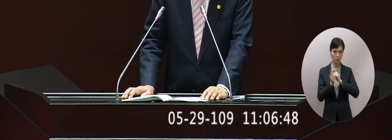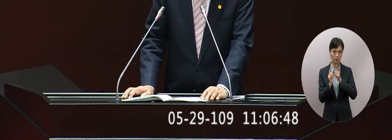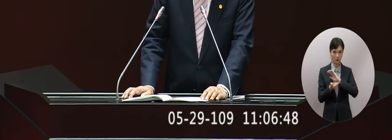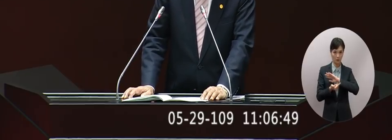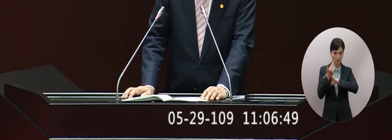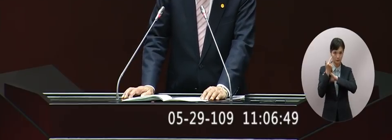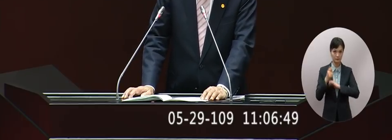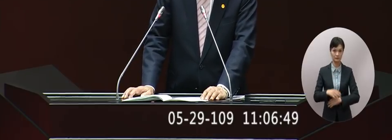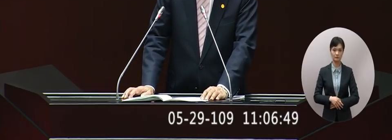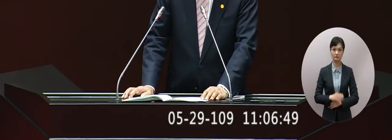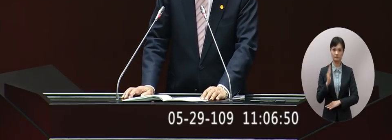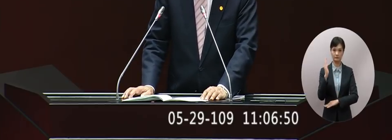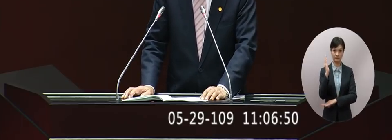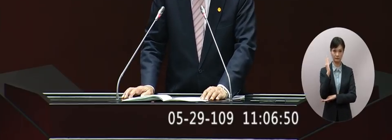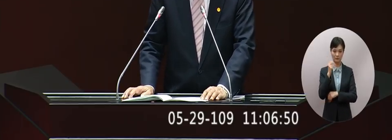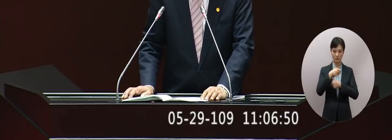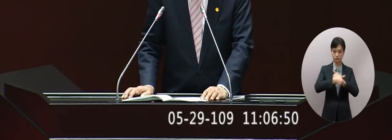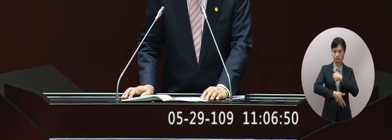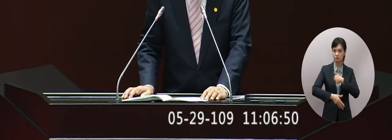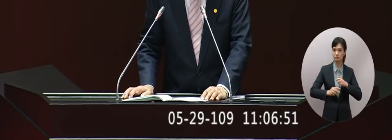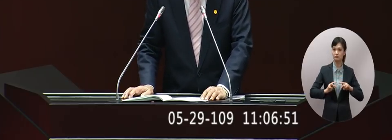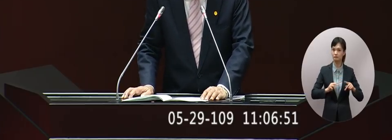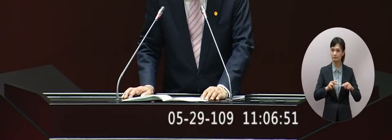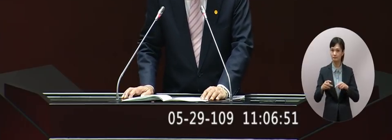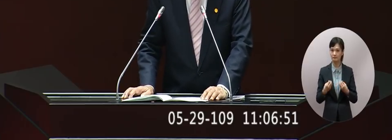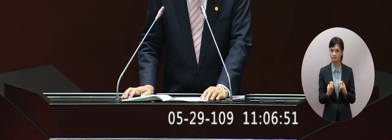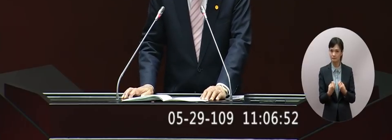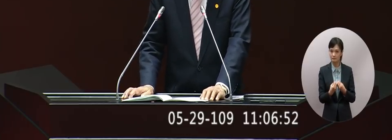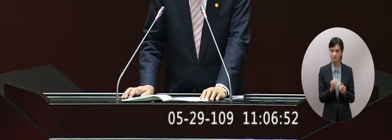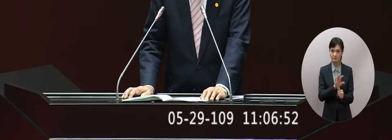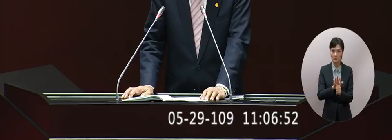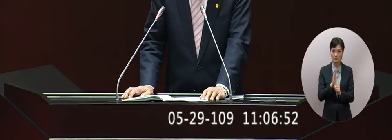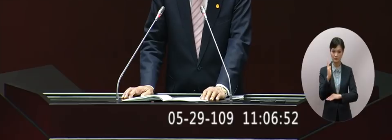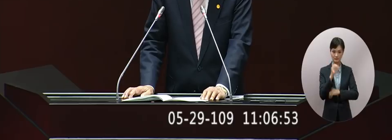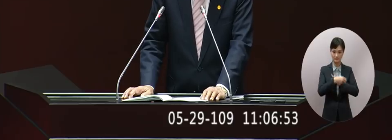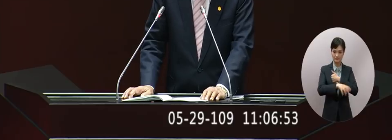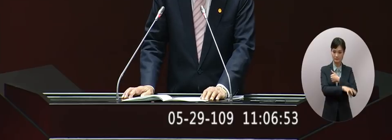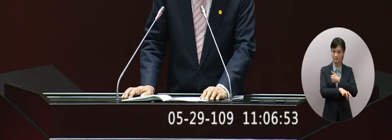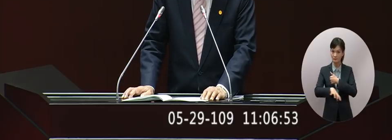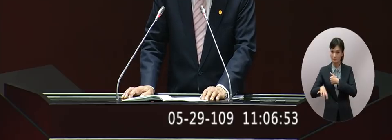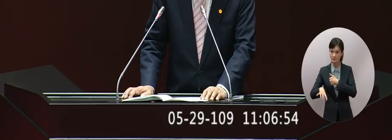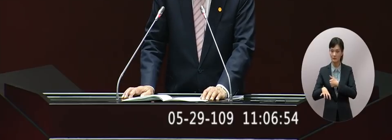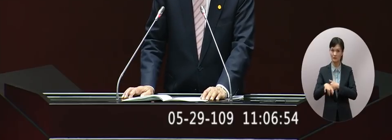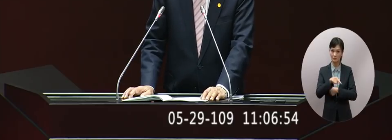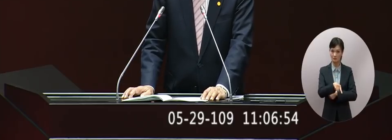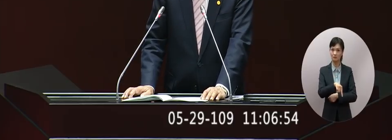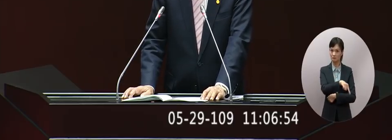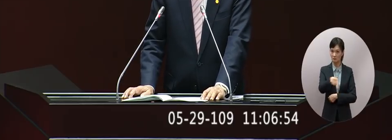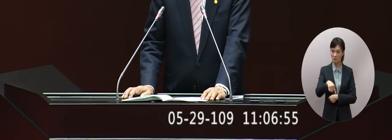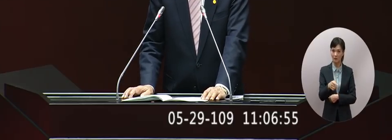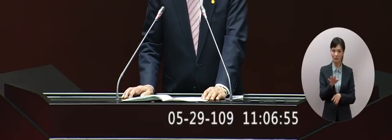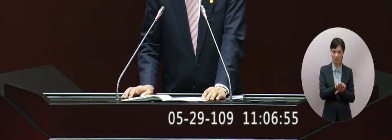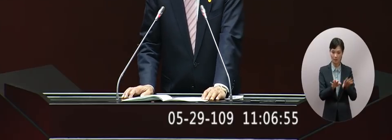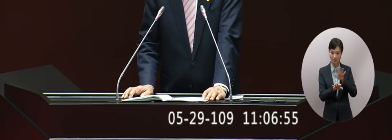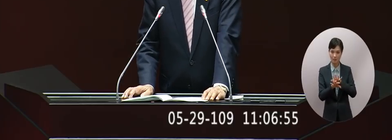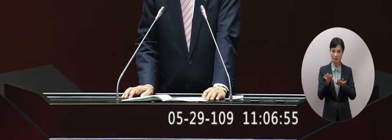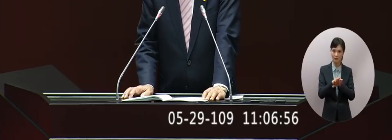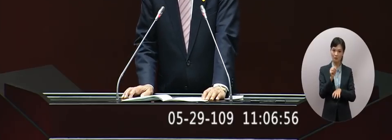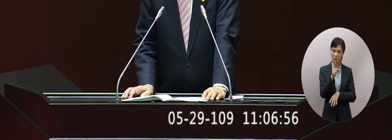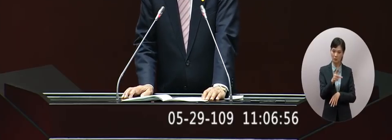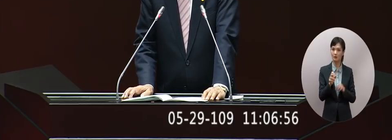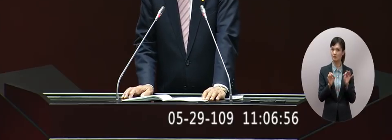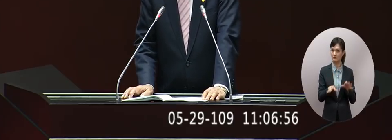府的组织改造，如何改善机关，避免叠床架屋，包括公务人